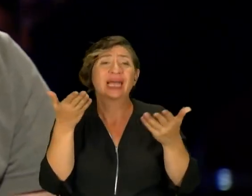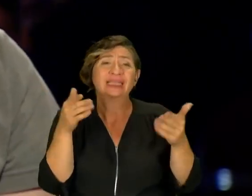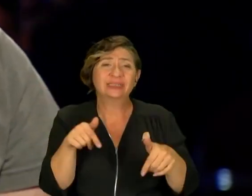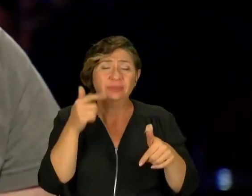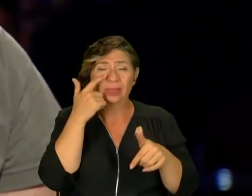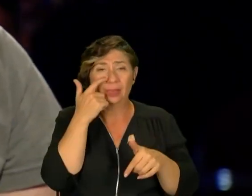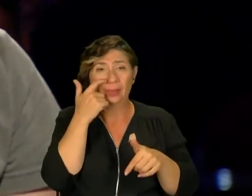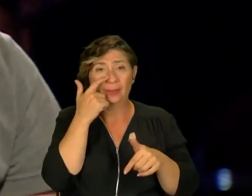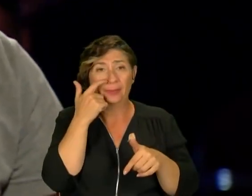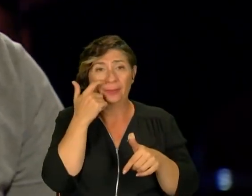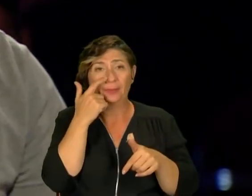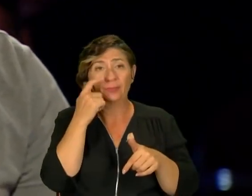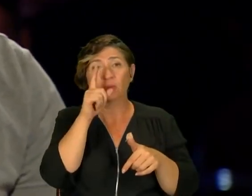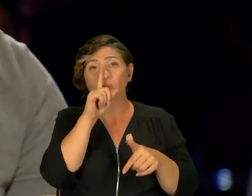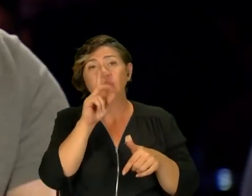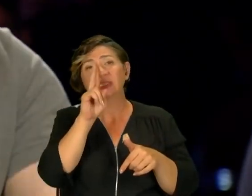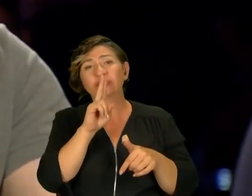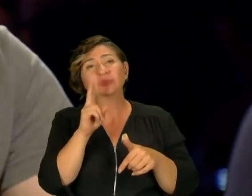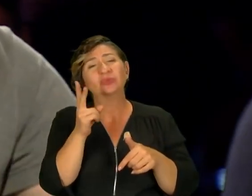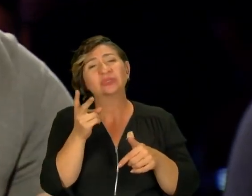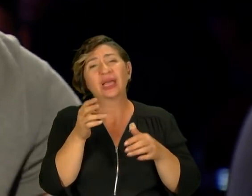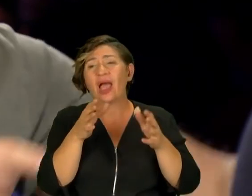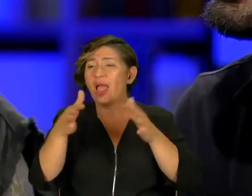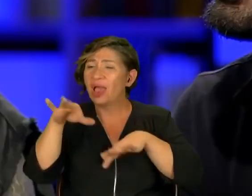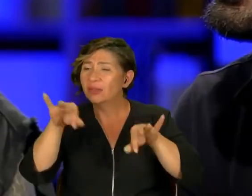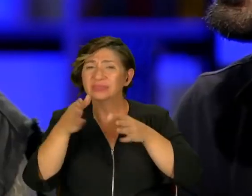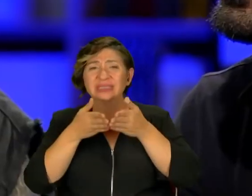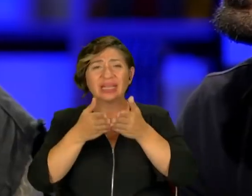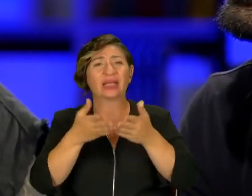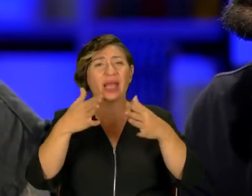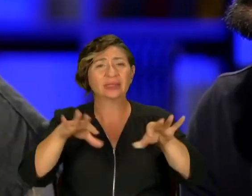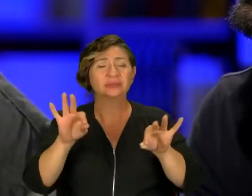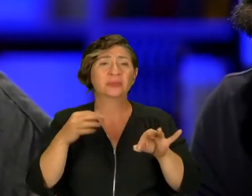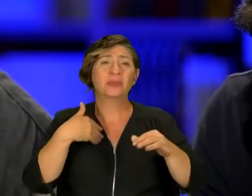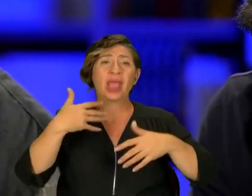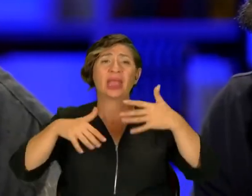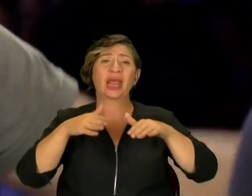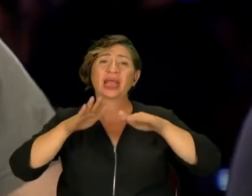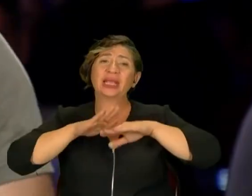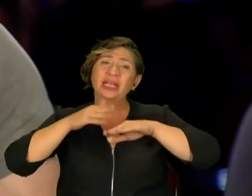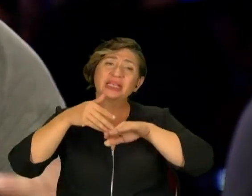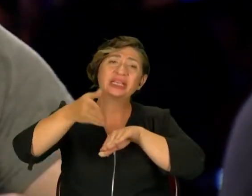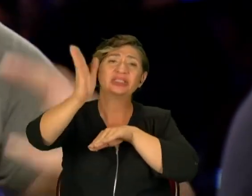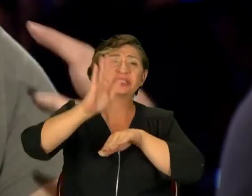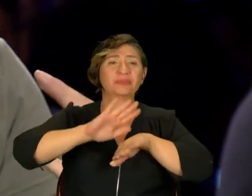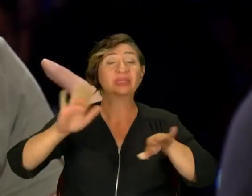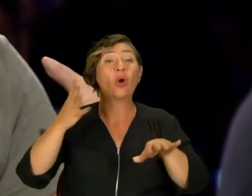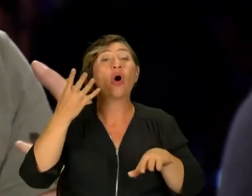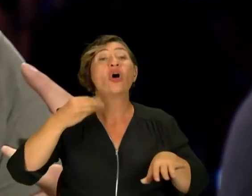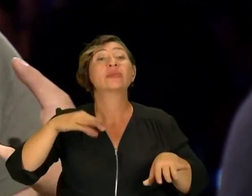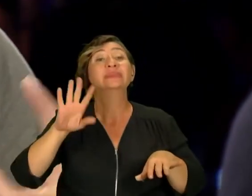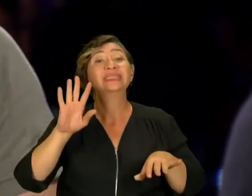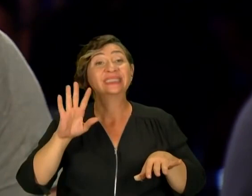an 100-200 bir şeyler ayarlayıp, tekne ayarlayıp geçerim. Engelli, geçti, bitti.